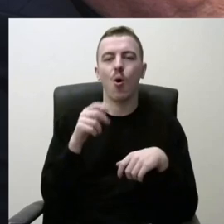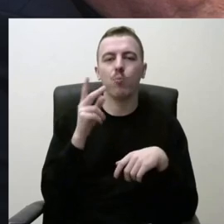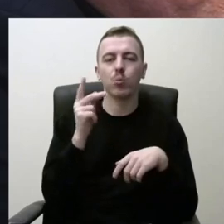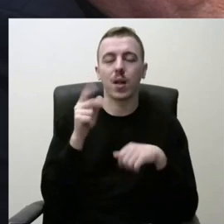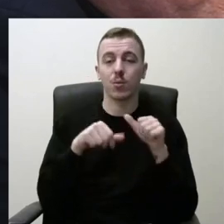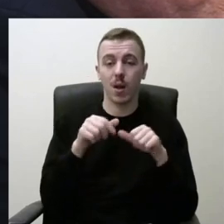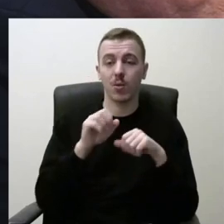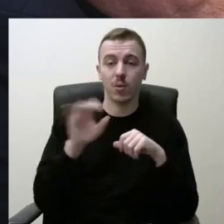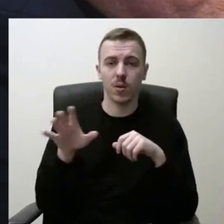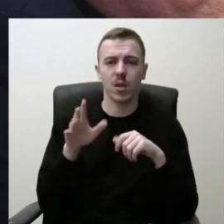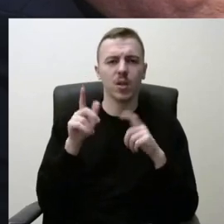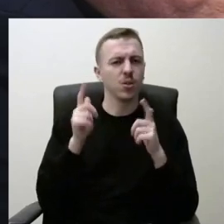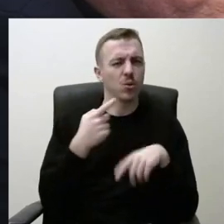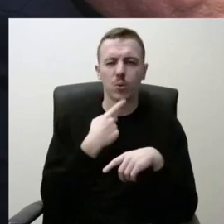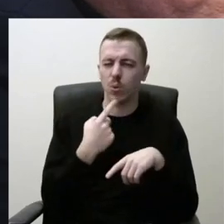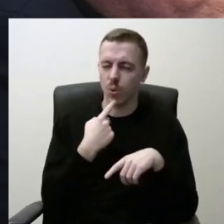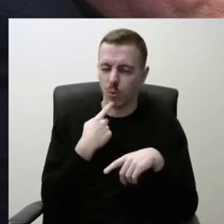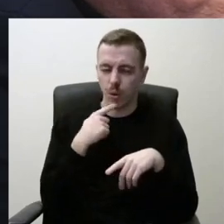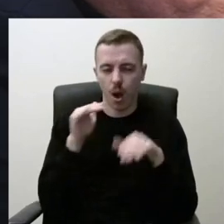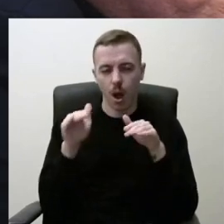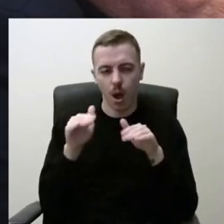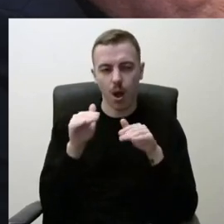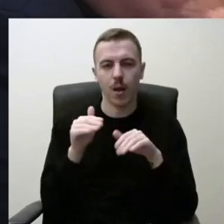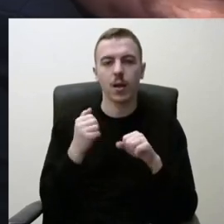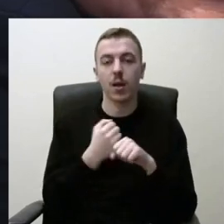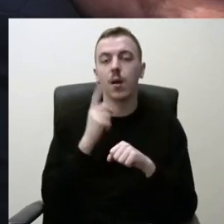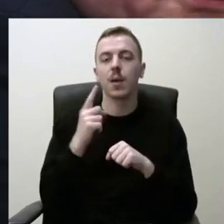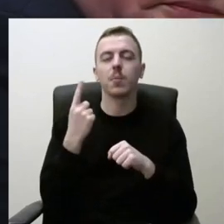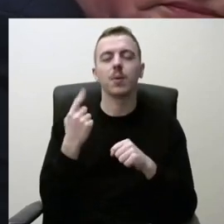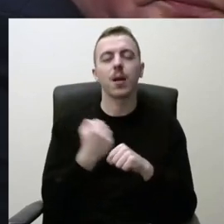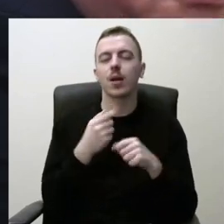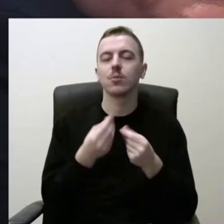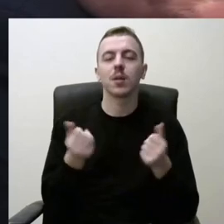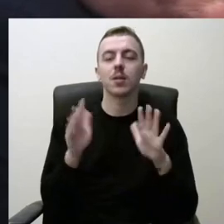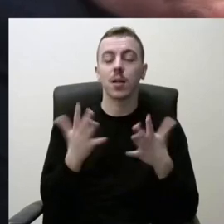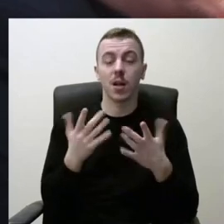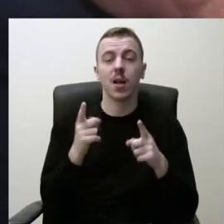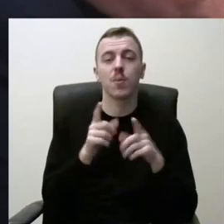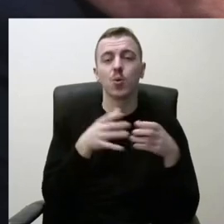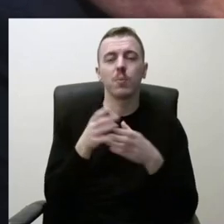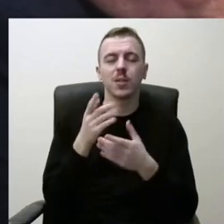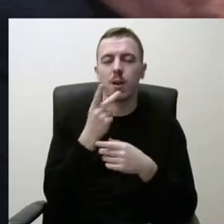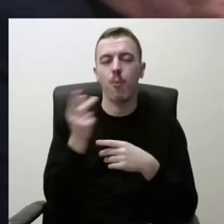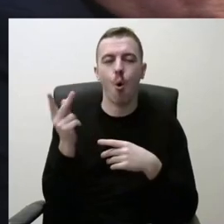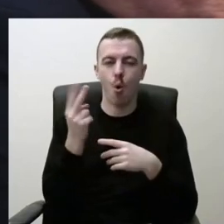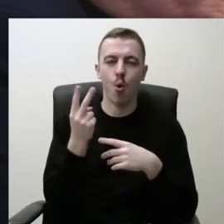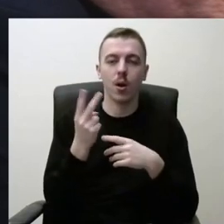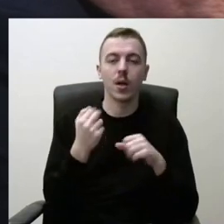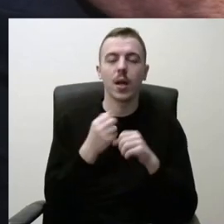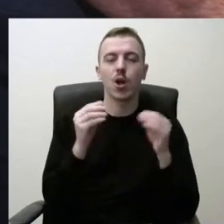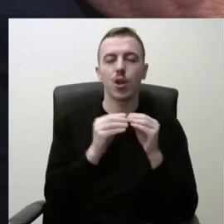tai pakankamai komplikuotai. Tai pirmas dalykas, kurį reikėtų spręsti, dabar gal kelios grupės Kaune yra turbūt, reikėtų didinti iki 10 ir